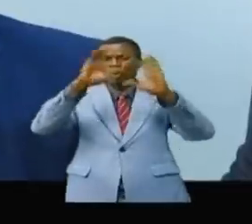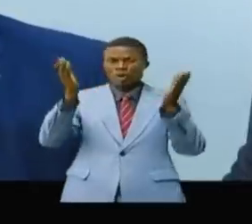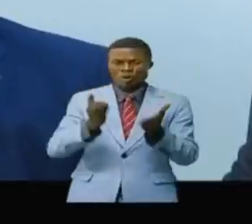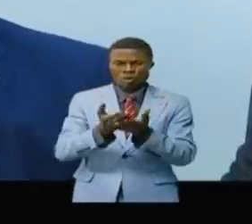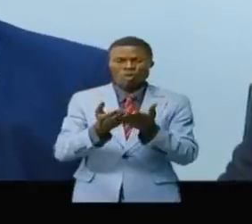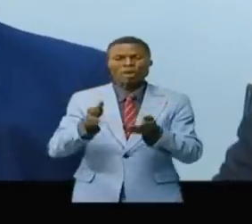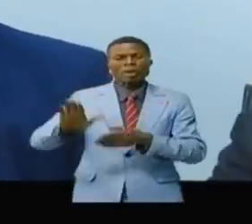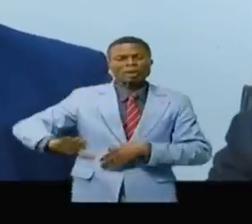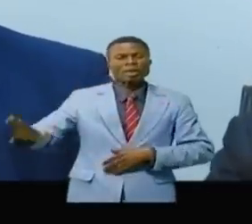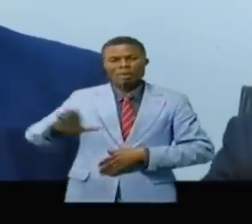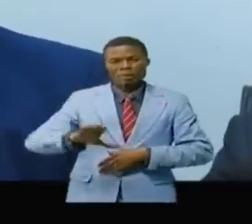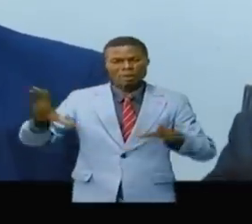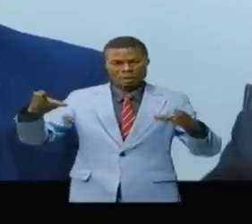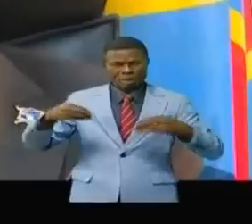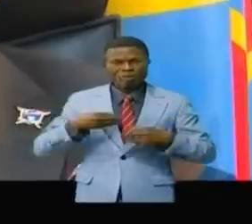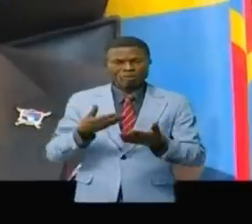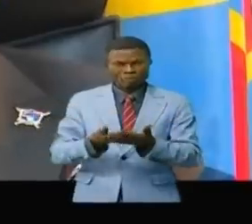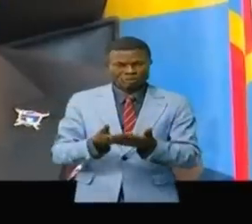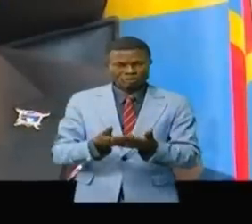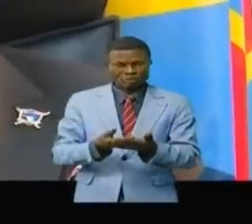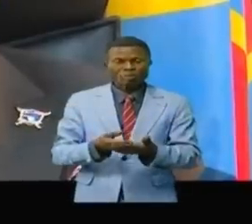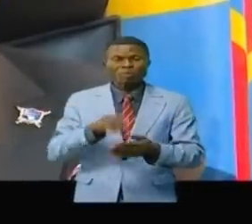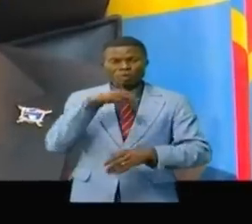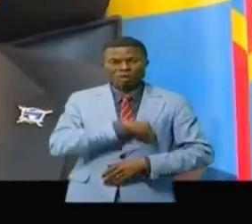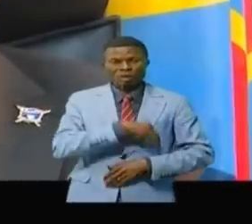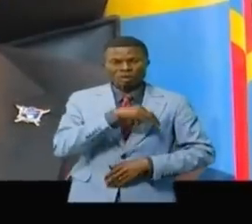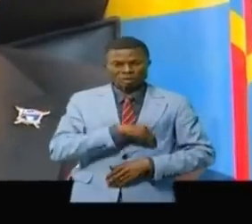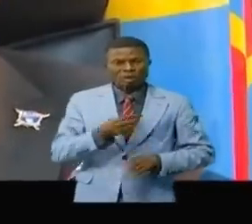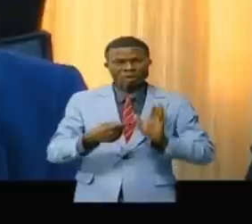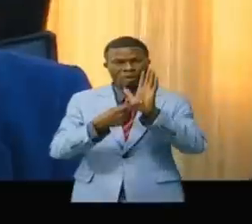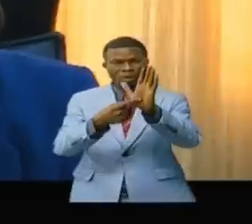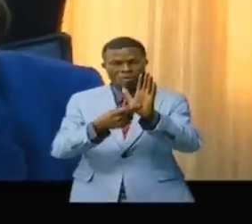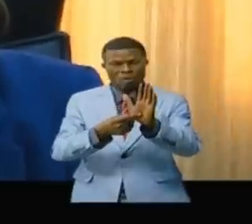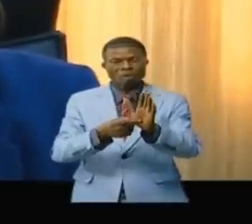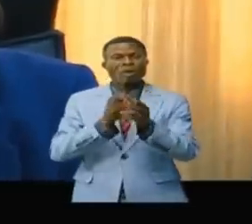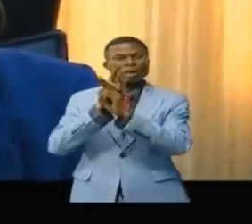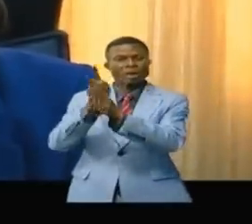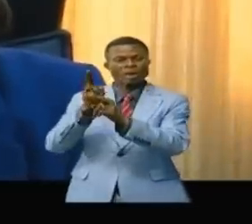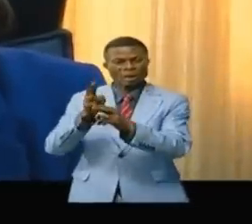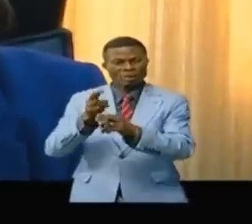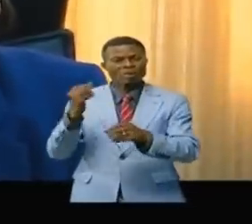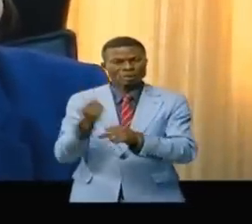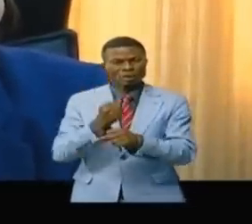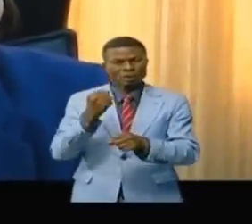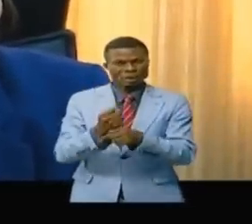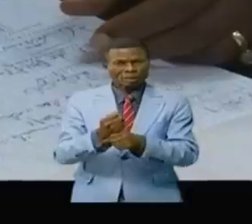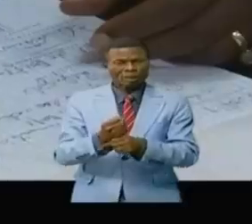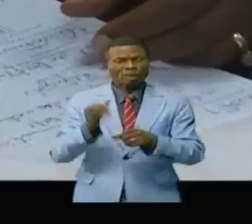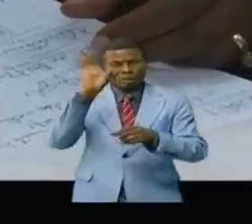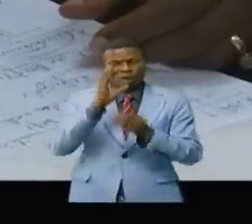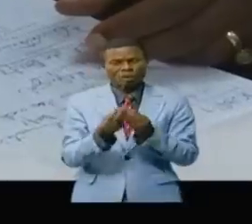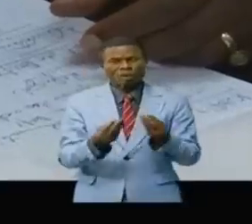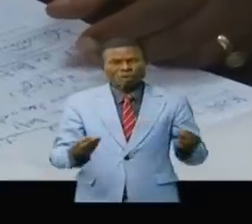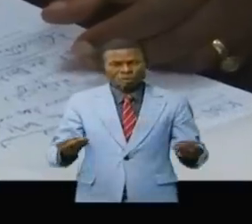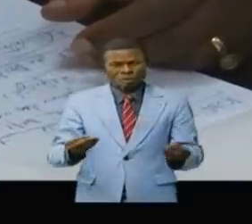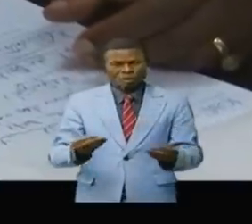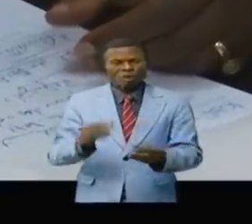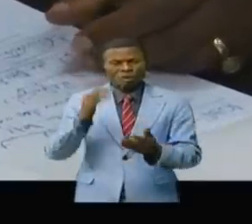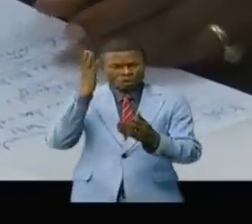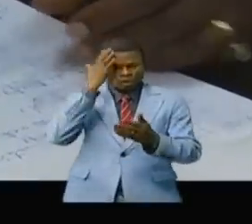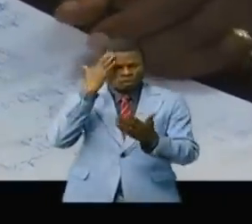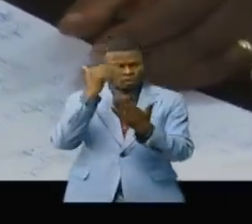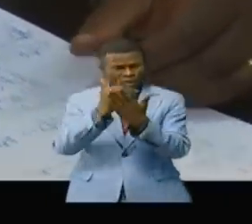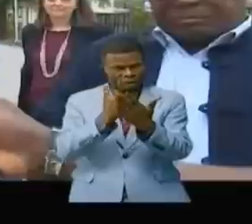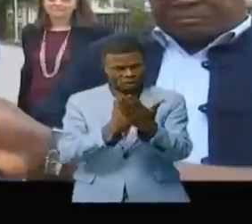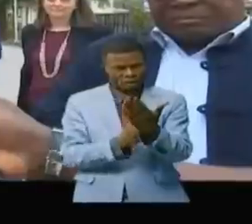d'accueil. Il s'agit en sus pour cette mission de présenter les comptes rendus de la mission et les pistes de solutions identifiées